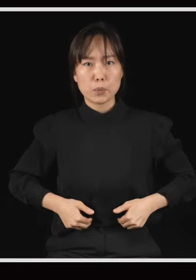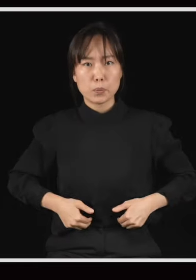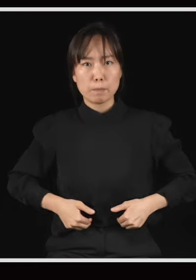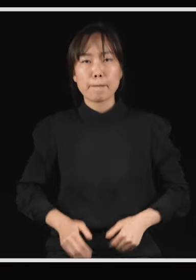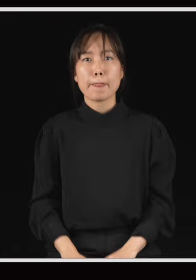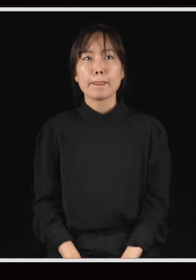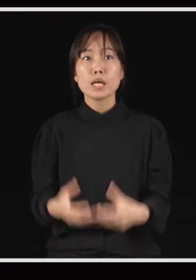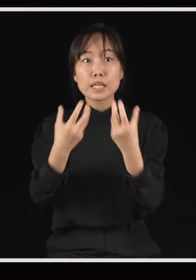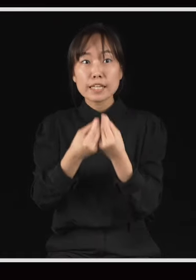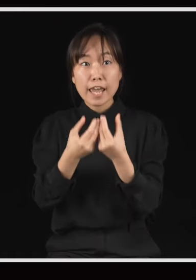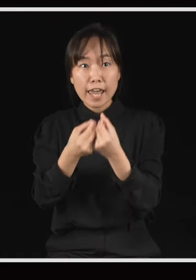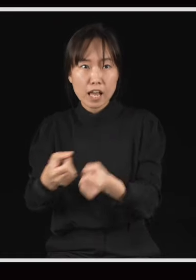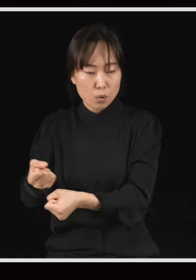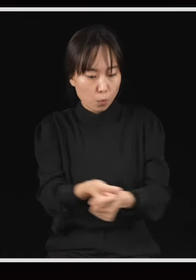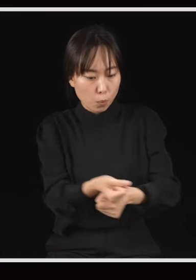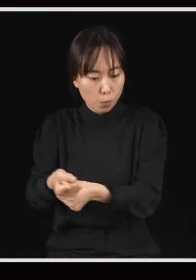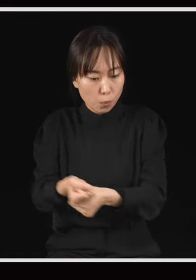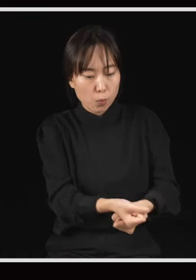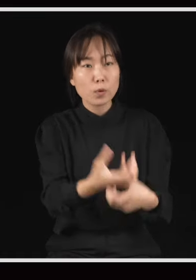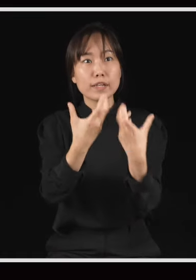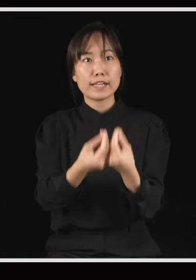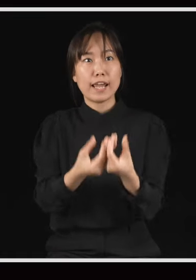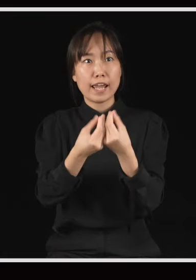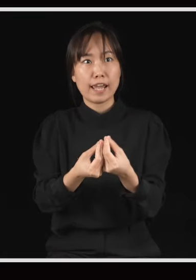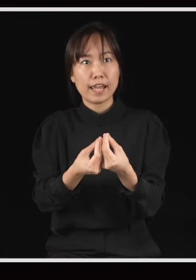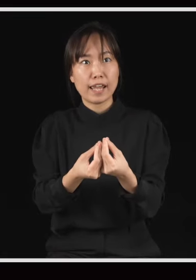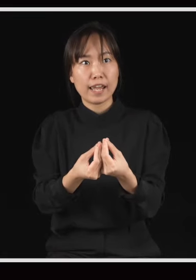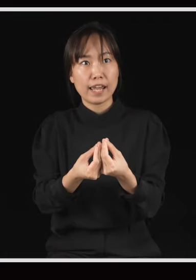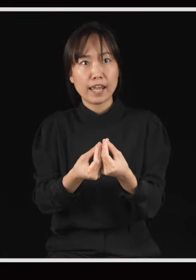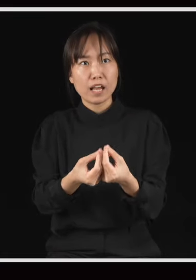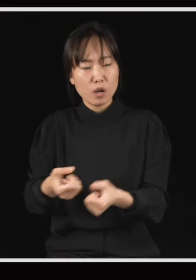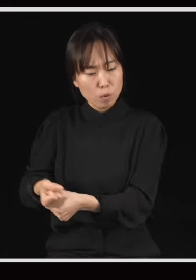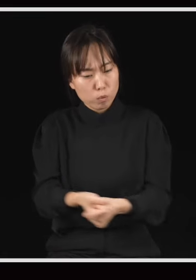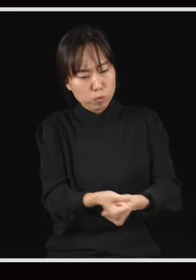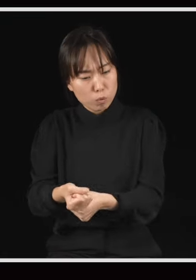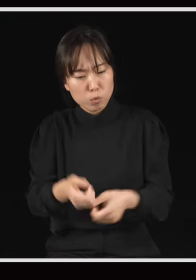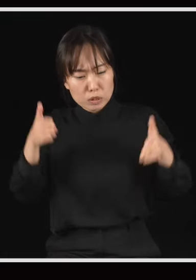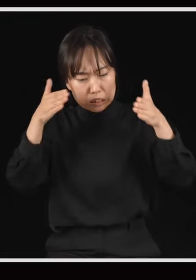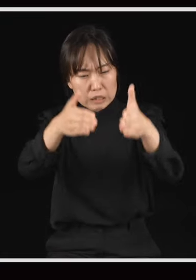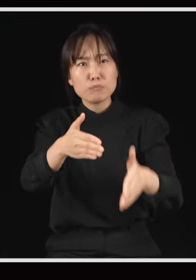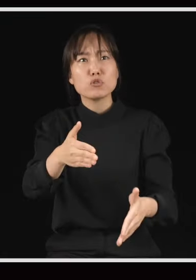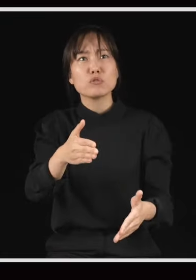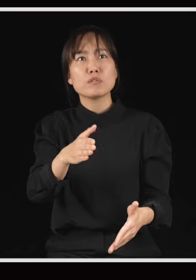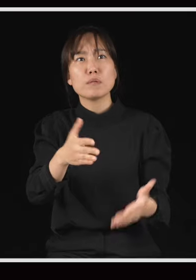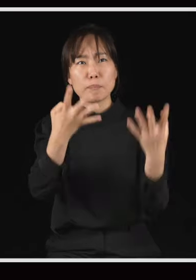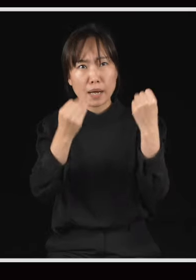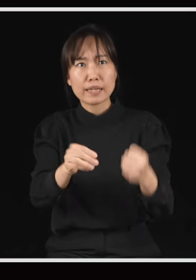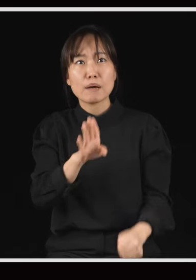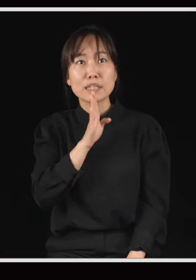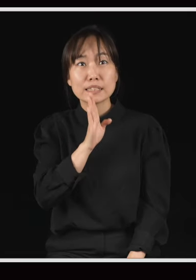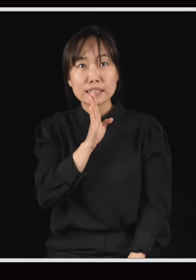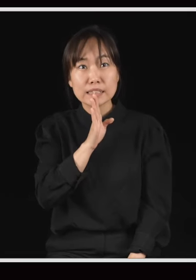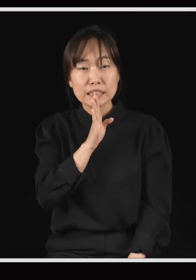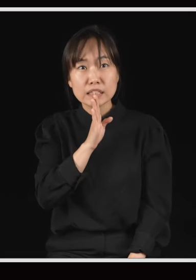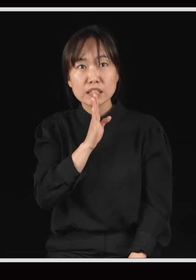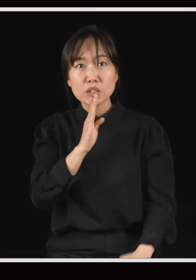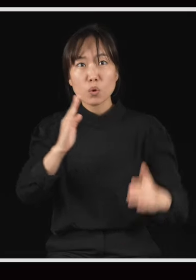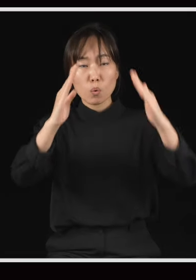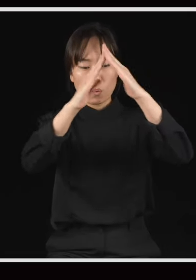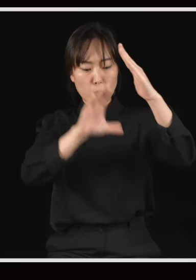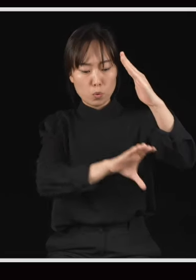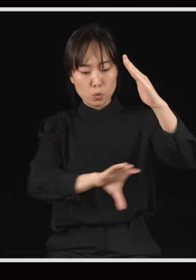골프 연습을 한다고 했을 때 그 스윙 연습을 많은 분들이 시간을 많이 쓰시잖아요. 이런